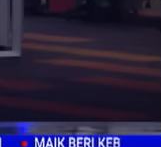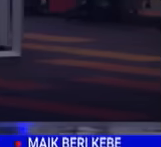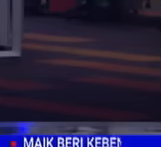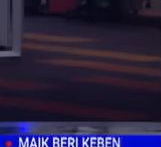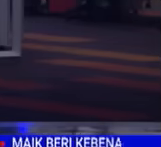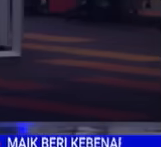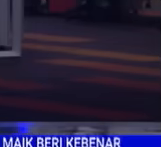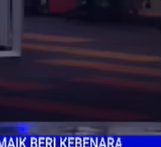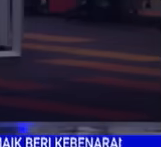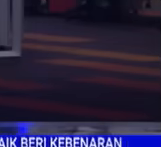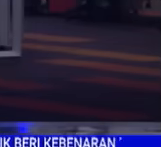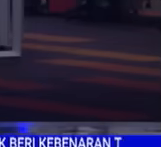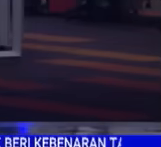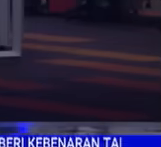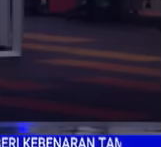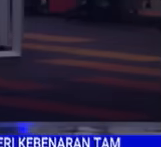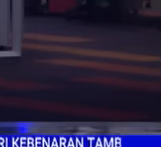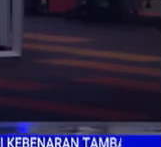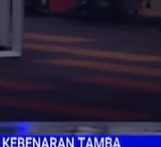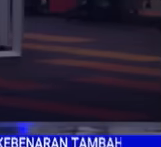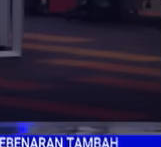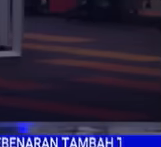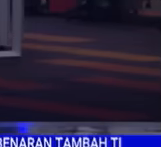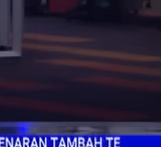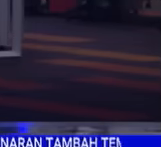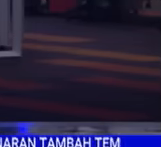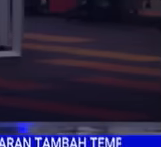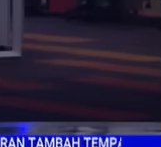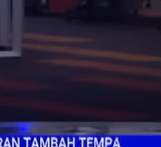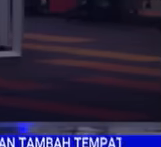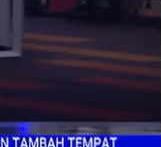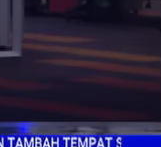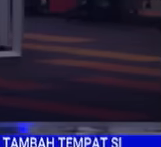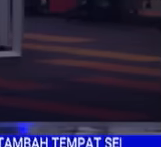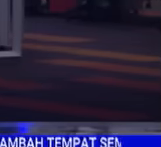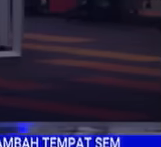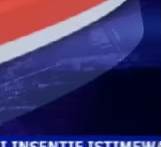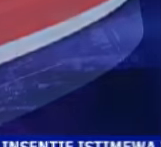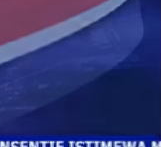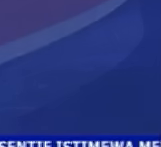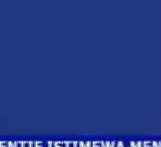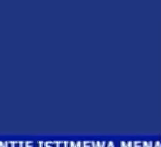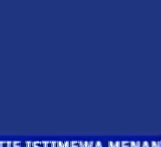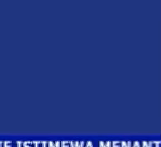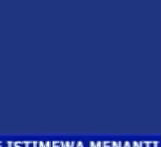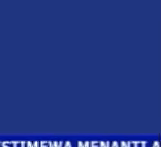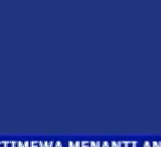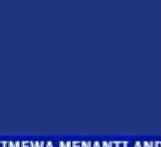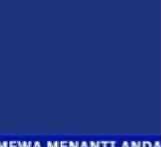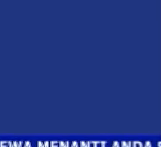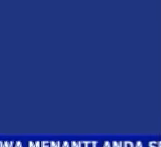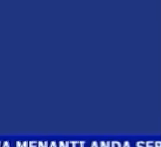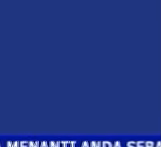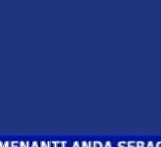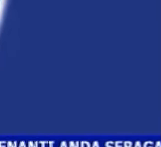111.230 pagi esok. Saya Fahazim, dengan itu assalamualaikum, salam hormat dan insyaAllah kita berjumpa lagi.